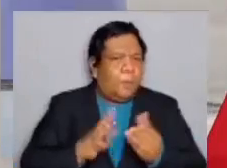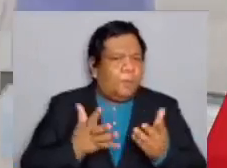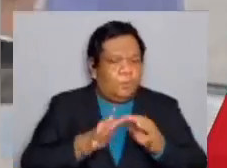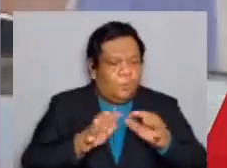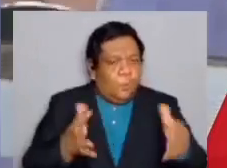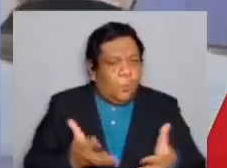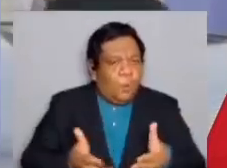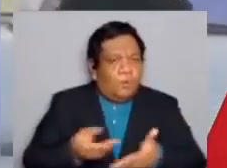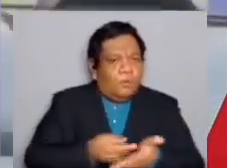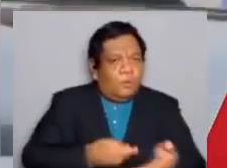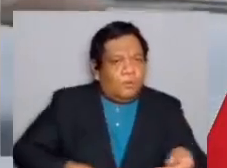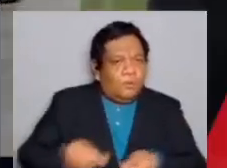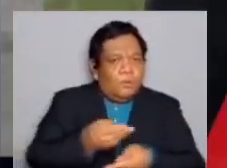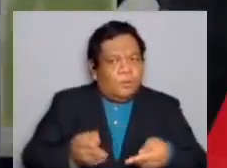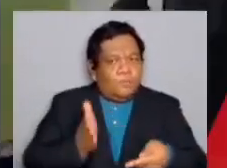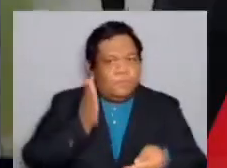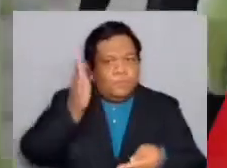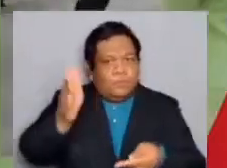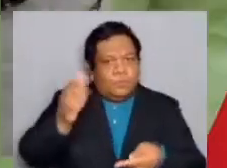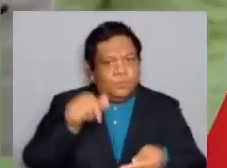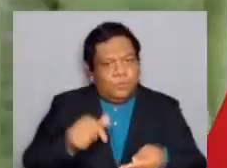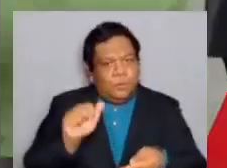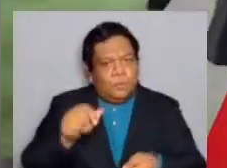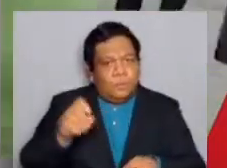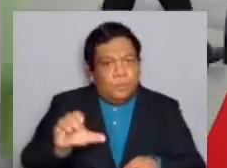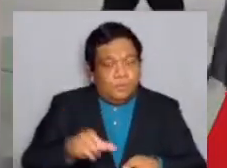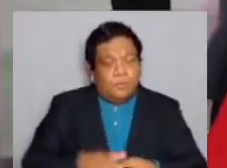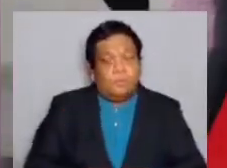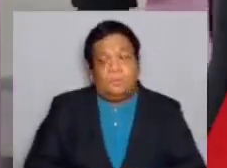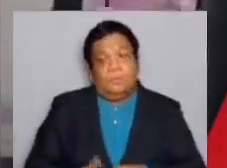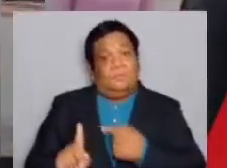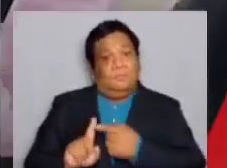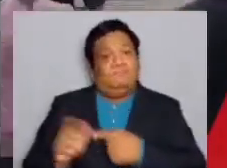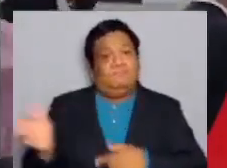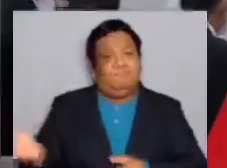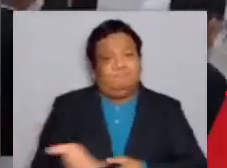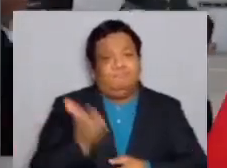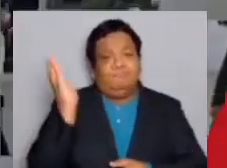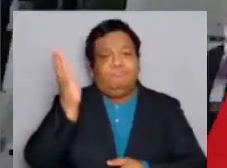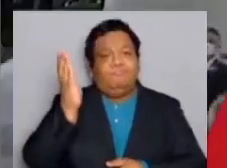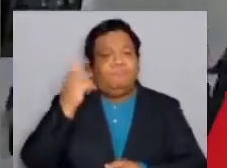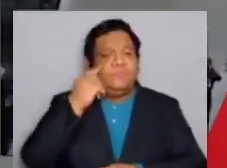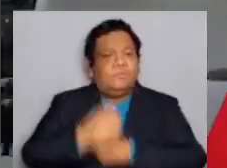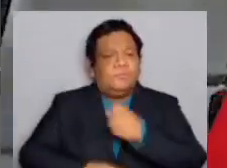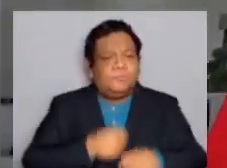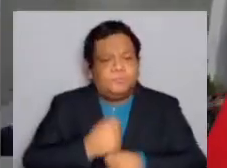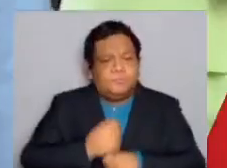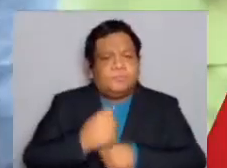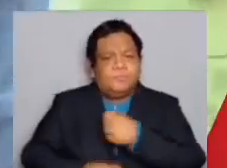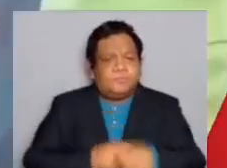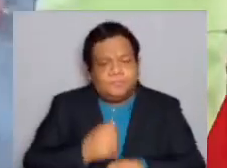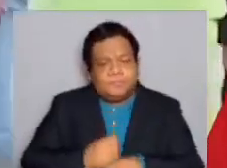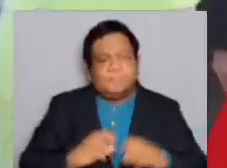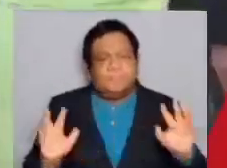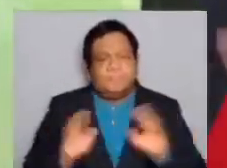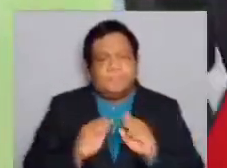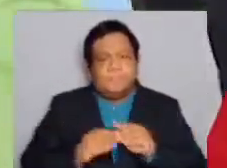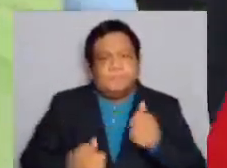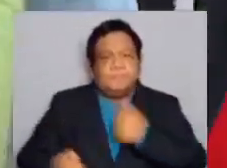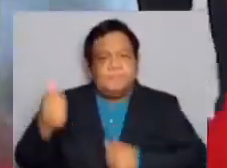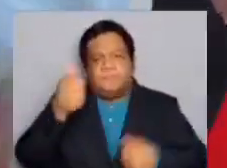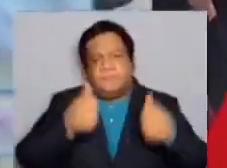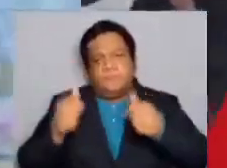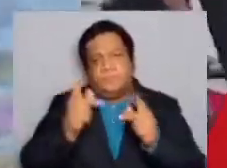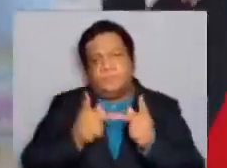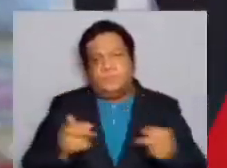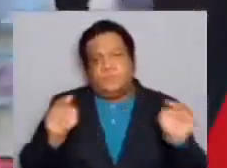din si Marcos sa mga leader na inanyayahang magtalumpati sa taunang pagtitipon ng mga pili at pinakamatataas ang posisyon na Chief Executive Officer